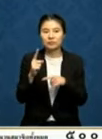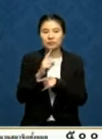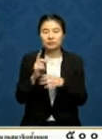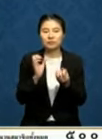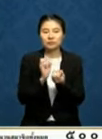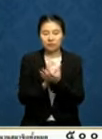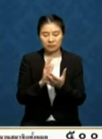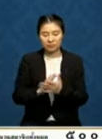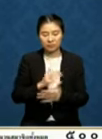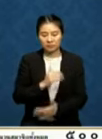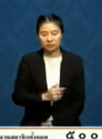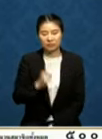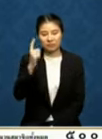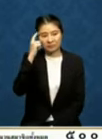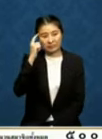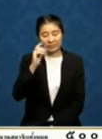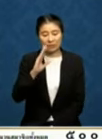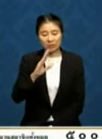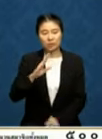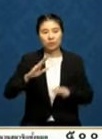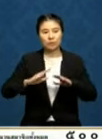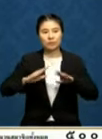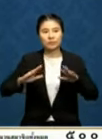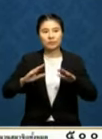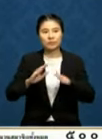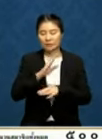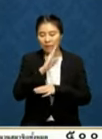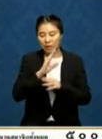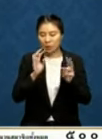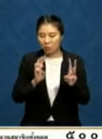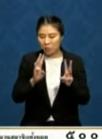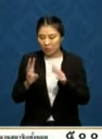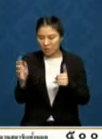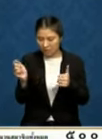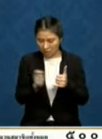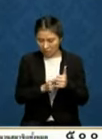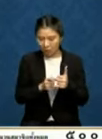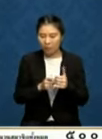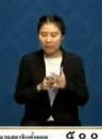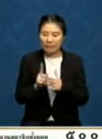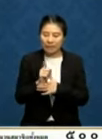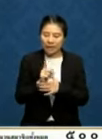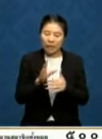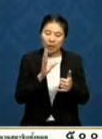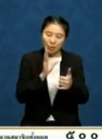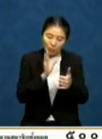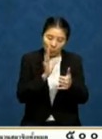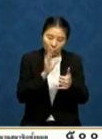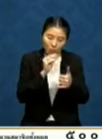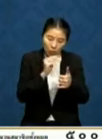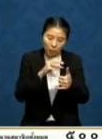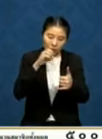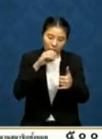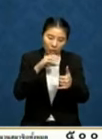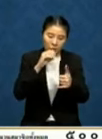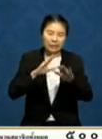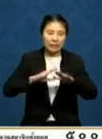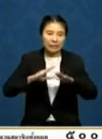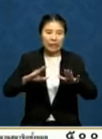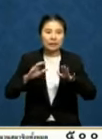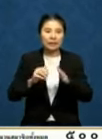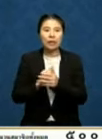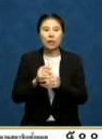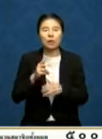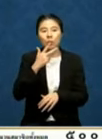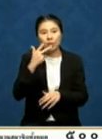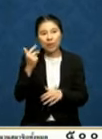กระทบเป็นอย่างมากค่ะท่านประธานถ้าหากเราจำกัดการทำโทษดังกล่าวก็จะสามารถลดปัญหาที่ดิฉันกล่าวมาขั้นต้นได้ค่ะ